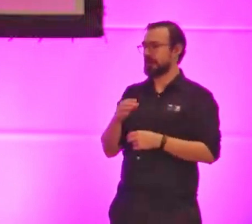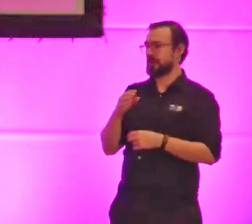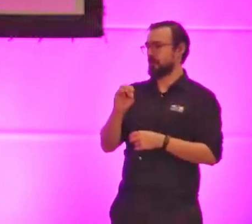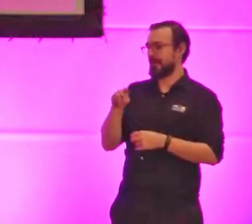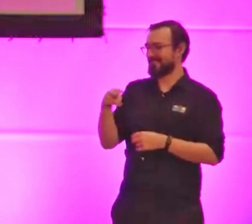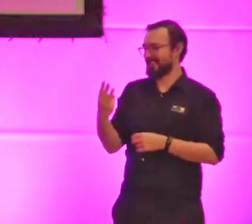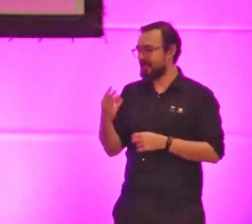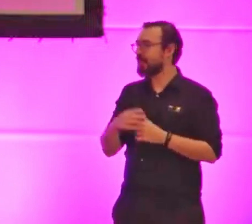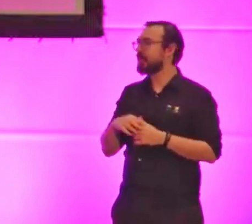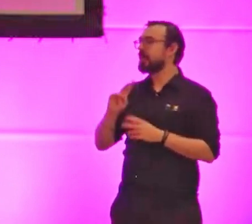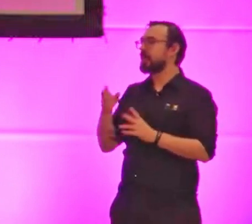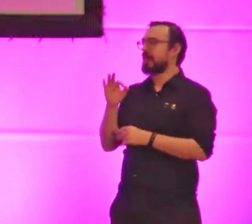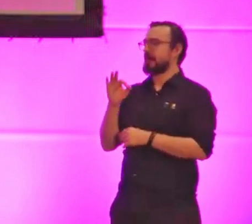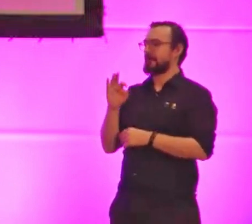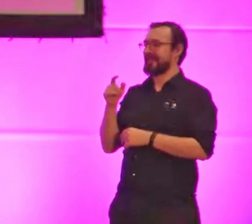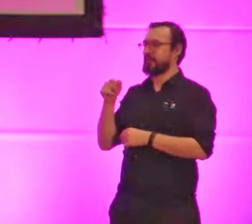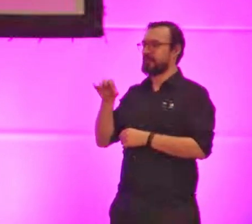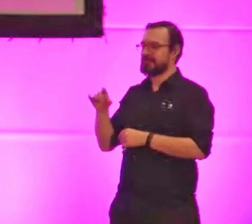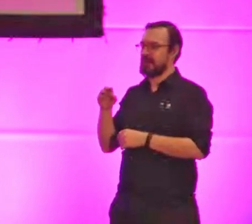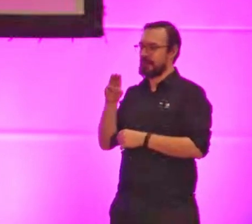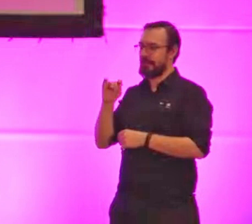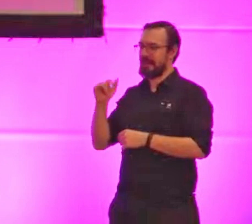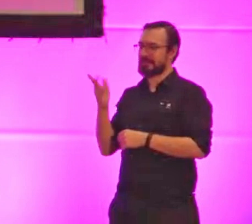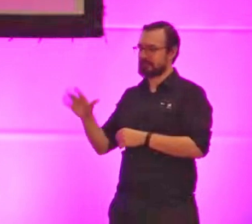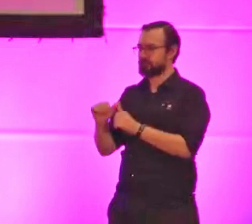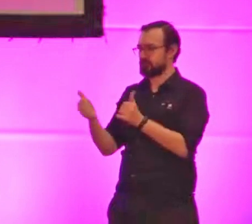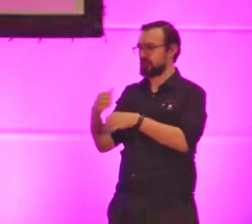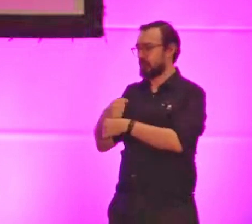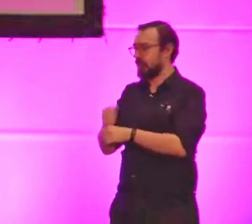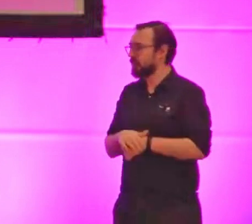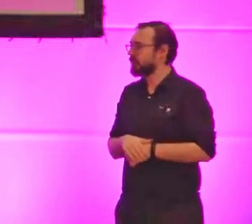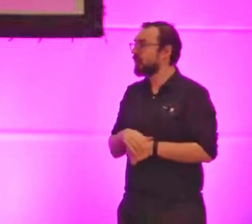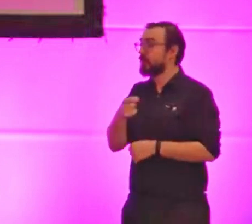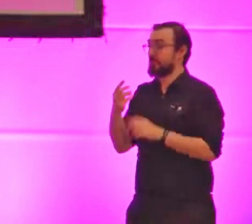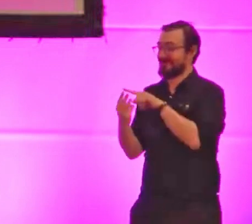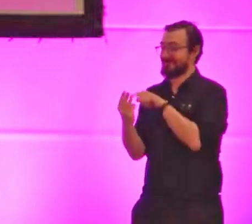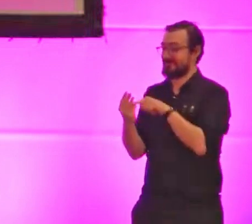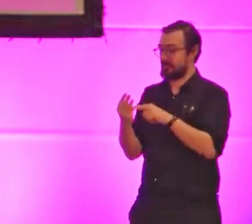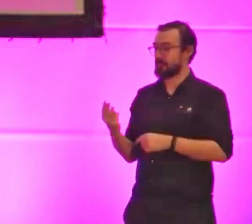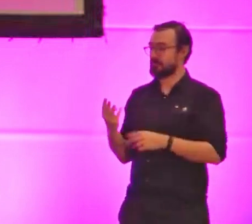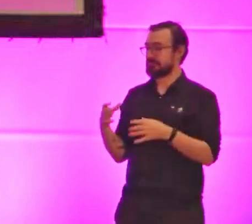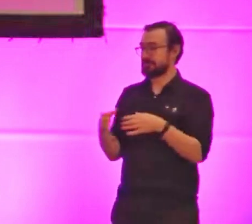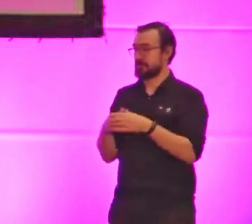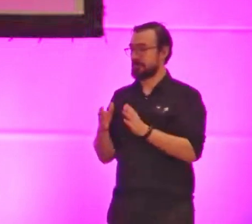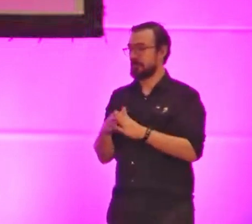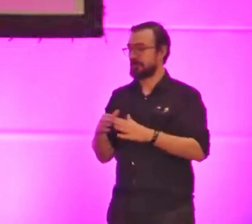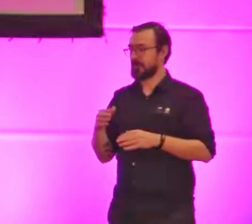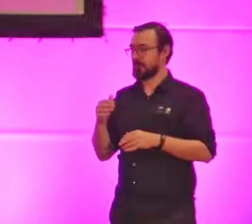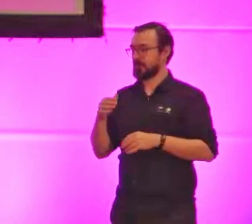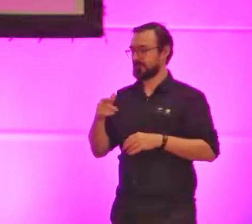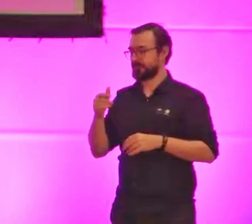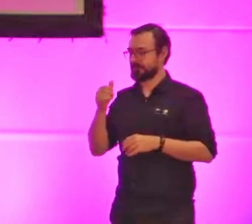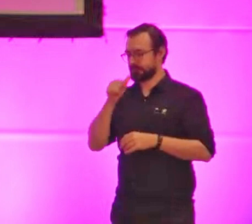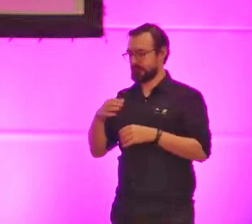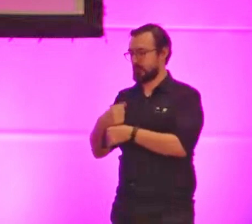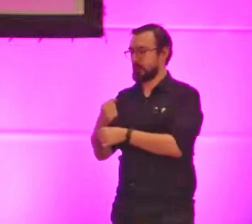OMV, samt Petronas, Malaysias största bolag. De här tre gick tillsammans med ett sudanesiskt